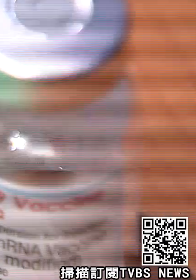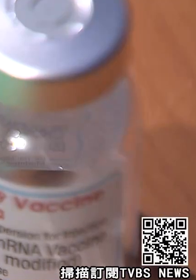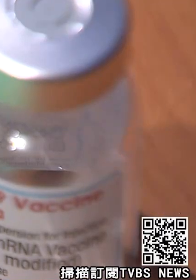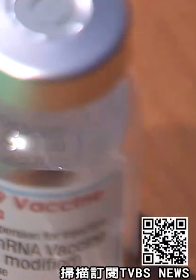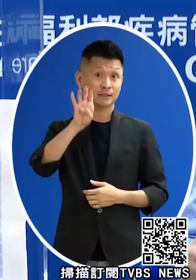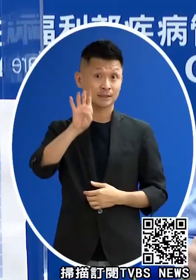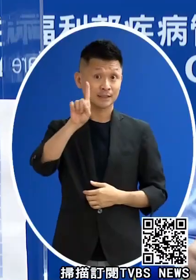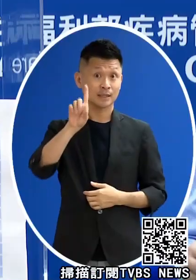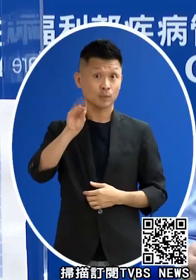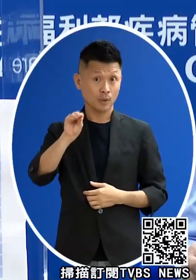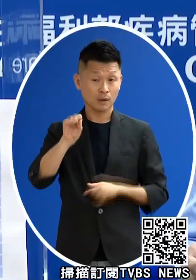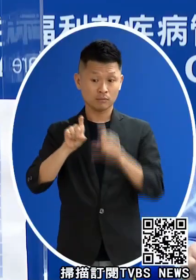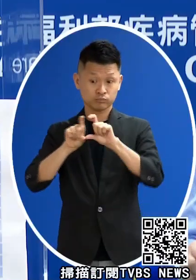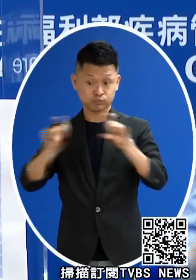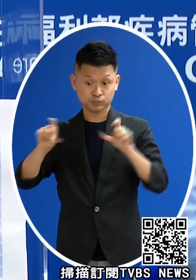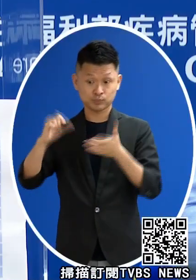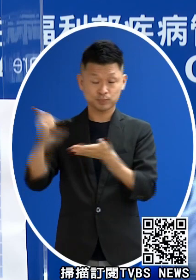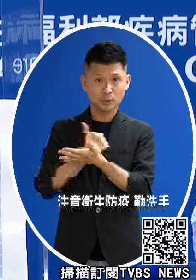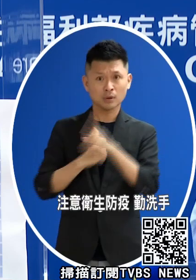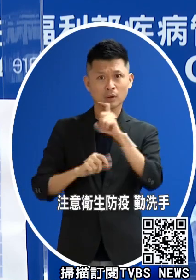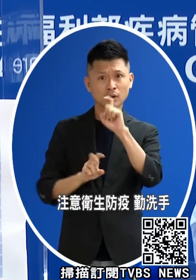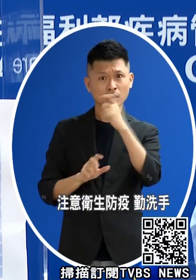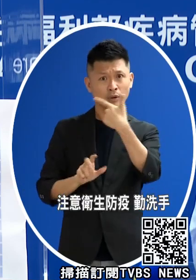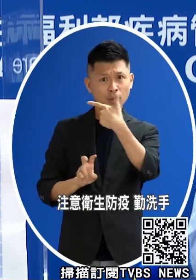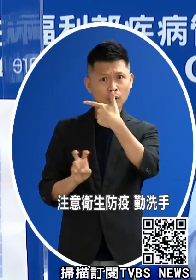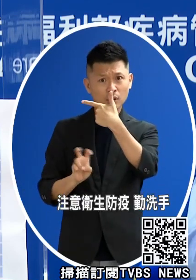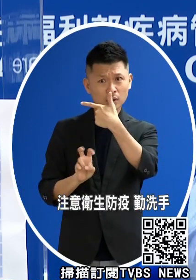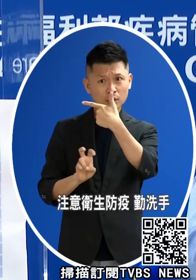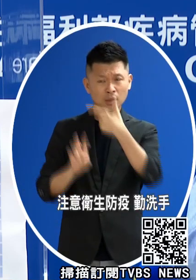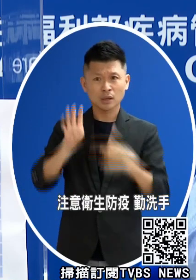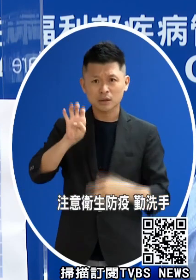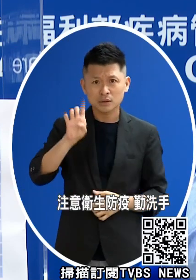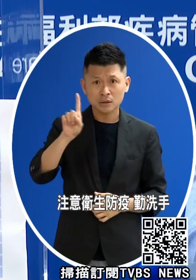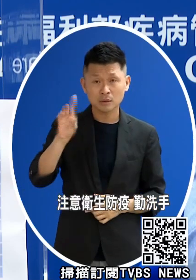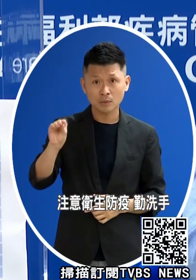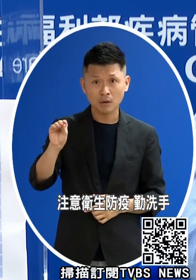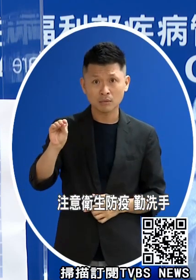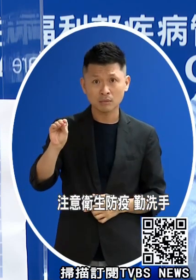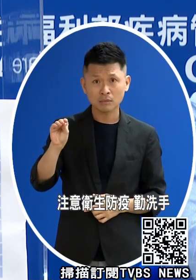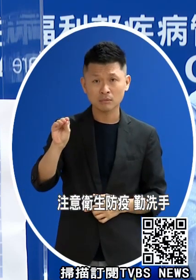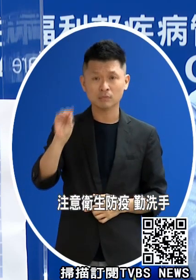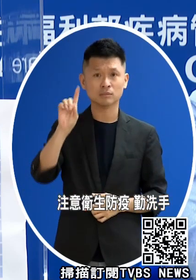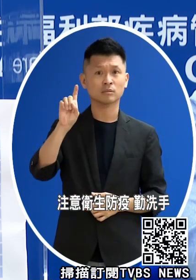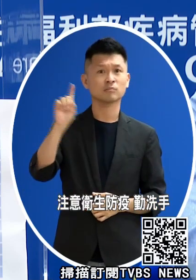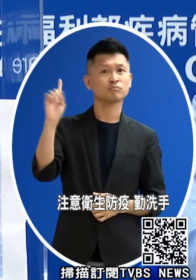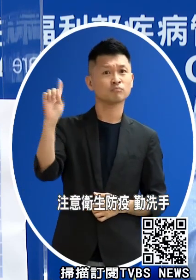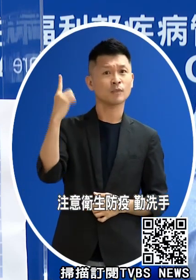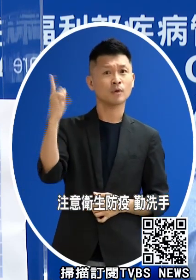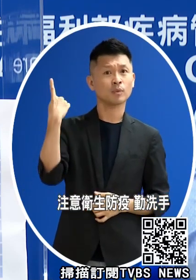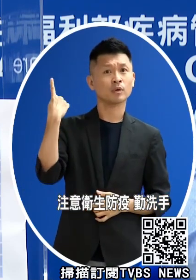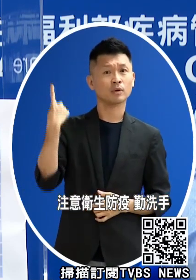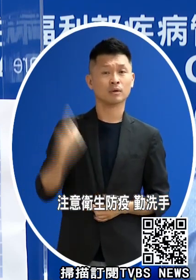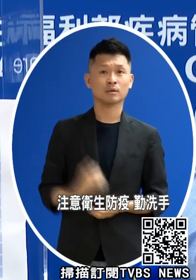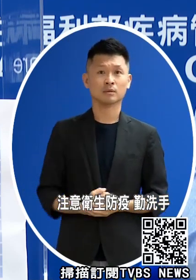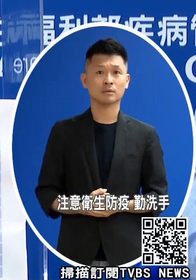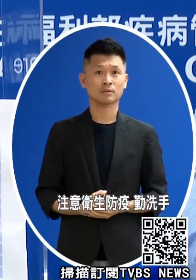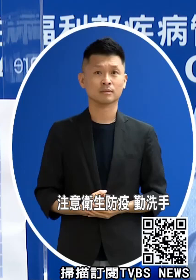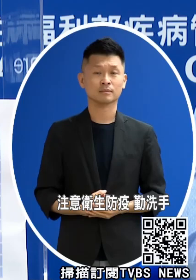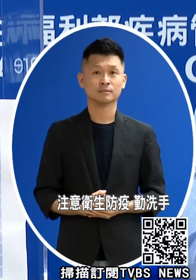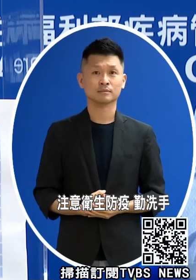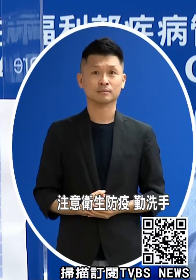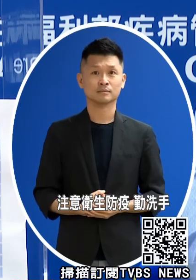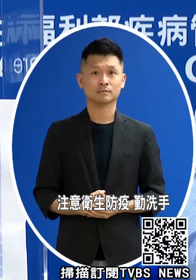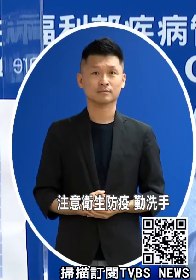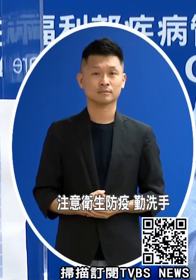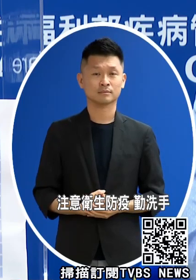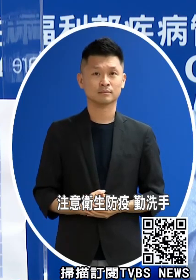时间，陈时中一时语塞。 为什么你有41万剂这样的概念？哦，对，哦，讲